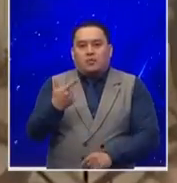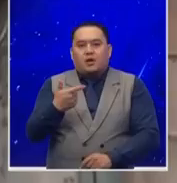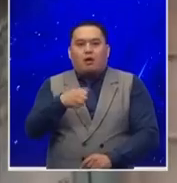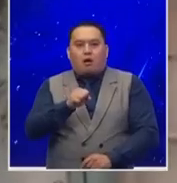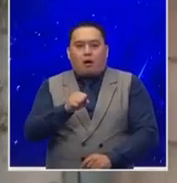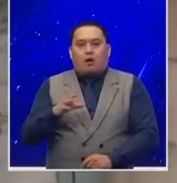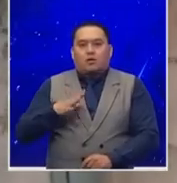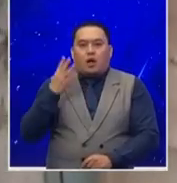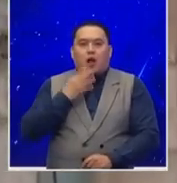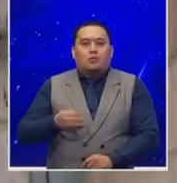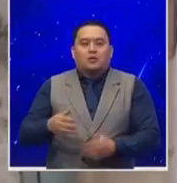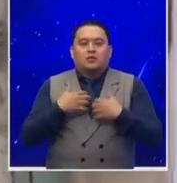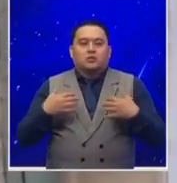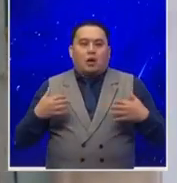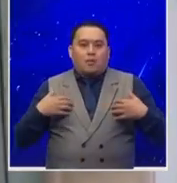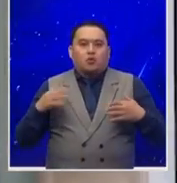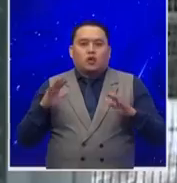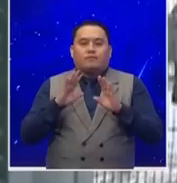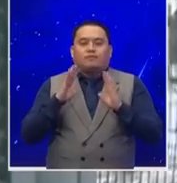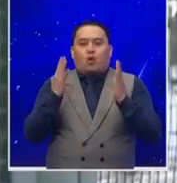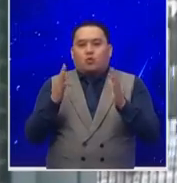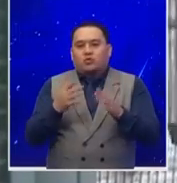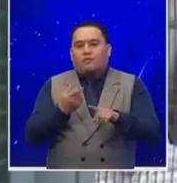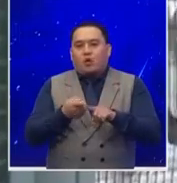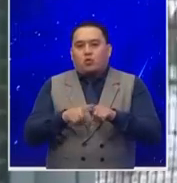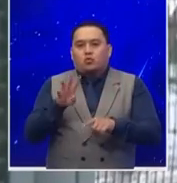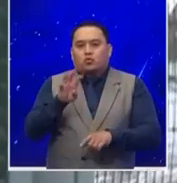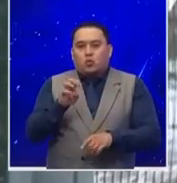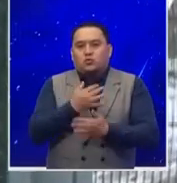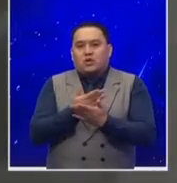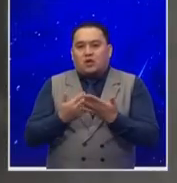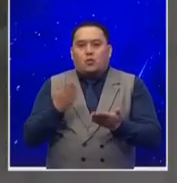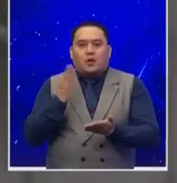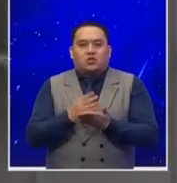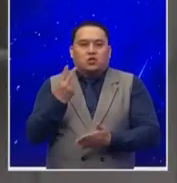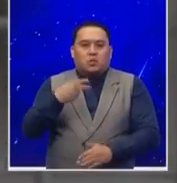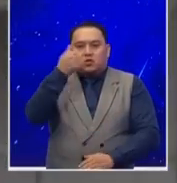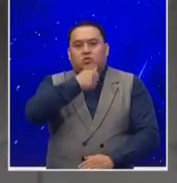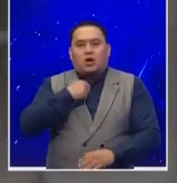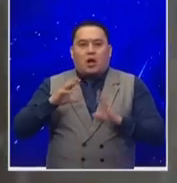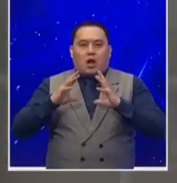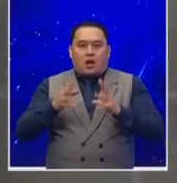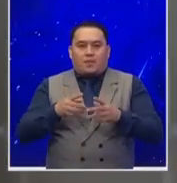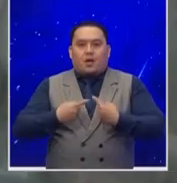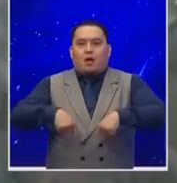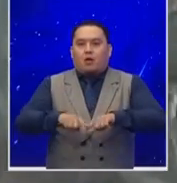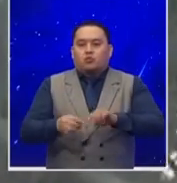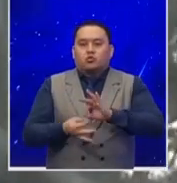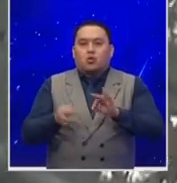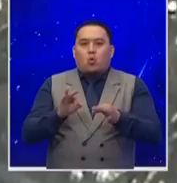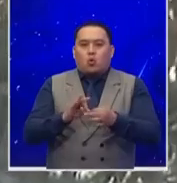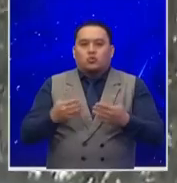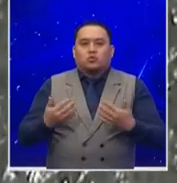жерді алып жатқан Алматы хайуанаттар бағында аңқұс 400-ге жуық түрі бар. 2020 жыл әлем халқы үшін күрделі жыл болды